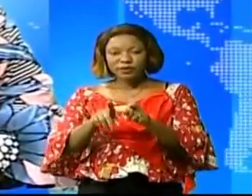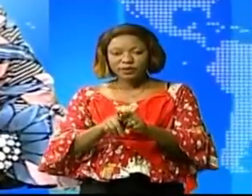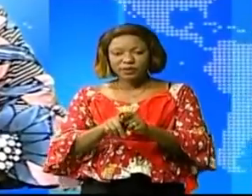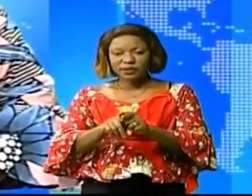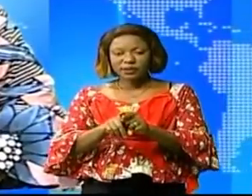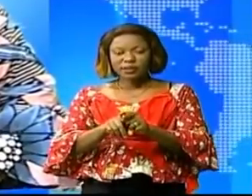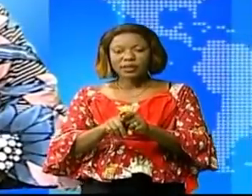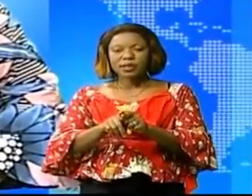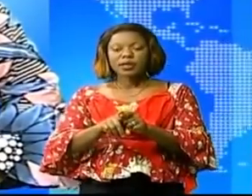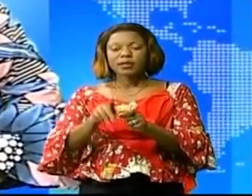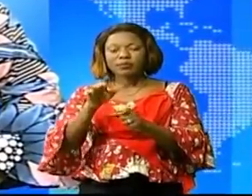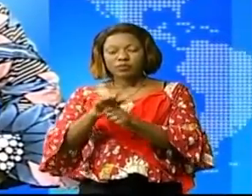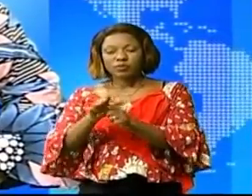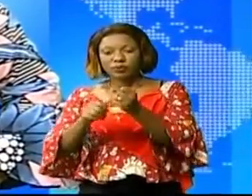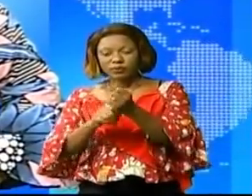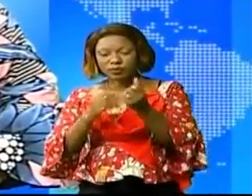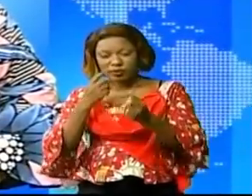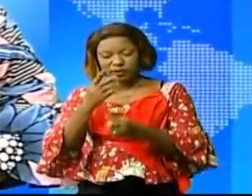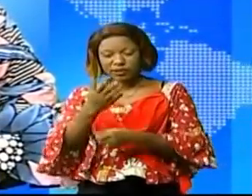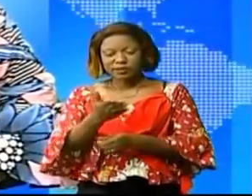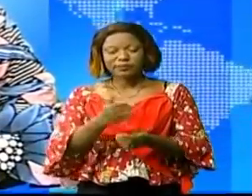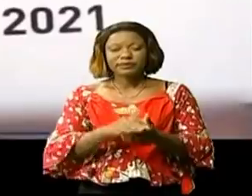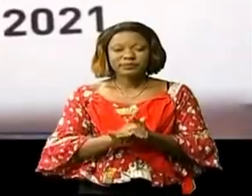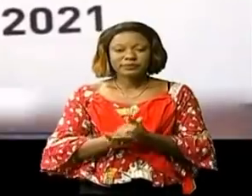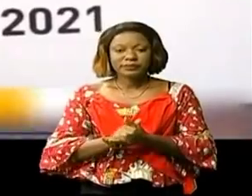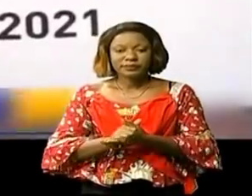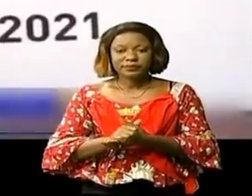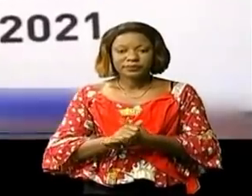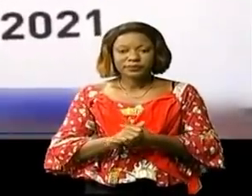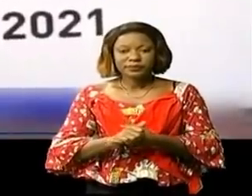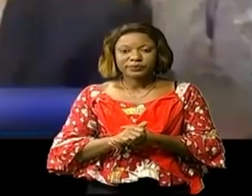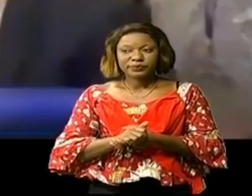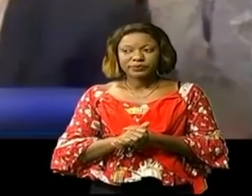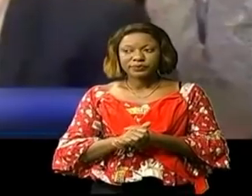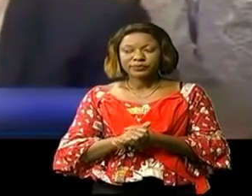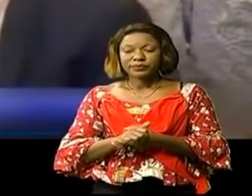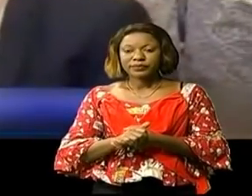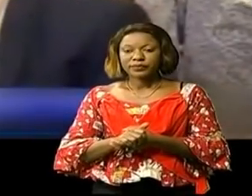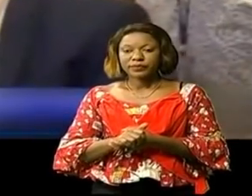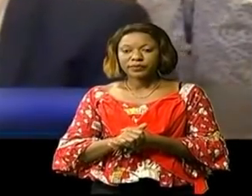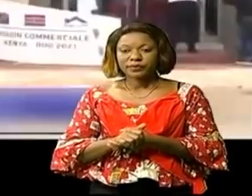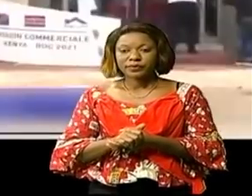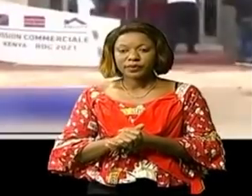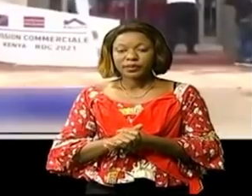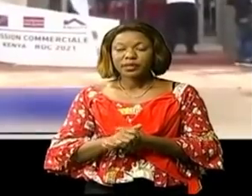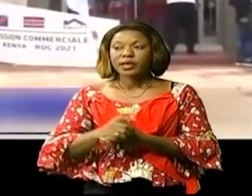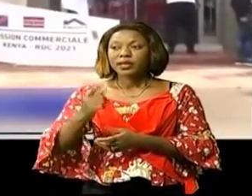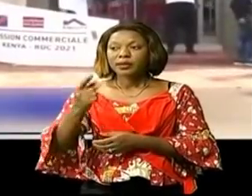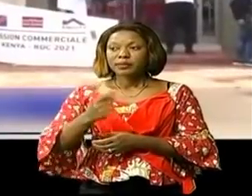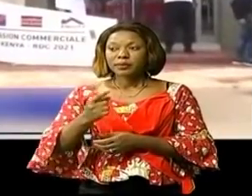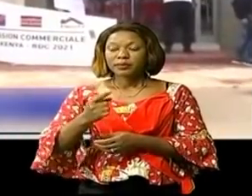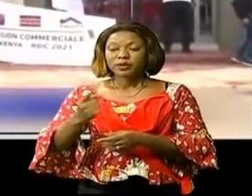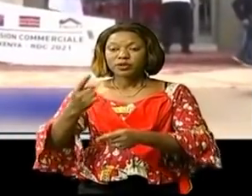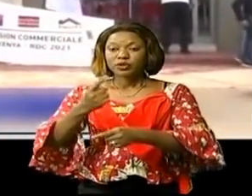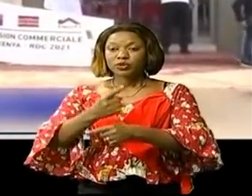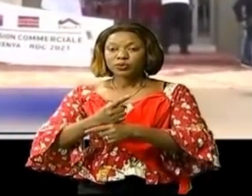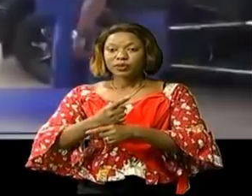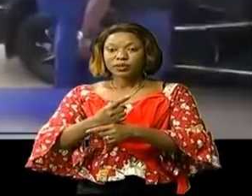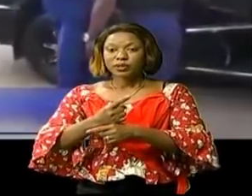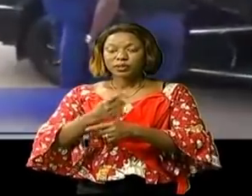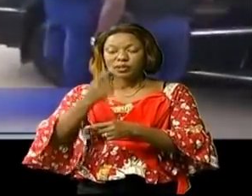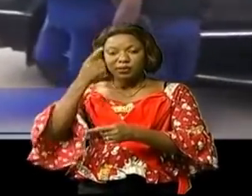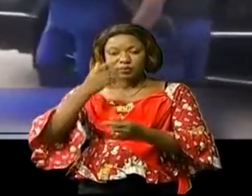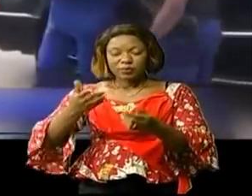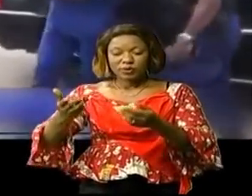de la RTNC Lubumbashi. Plusieurs panels ont marqué la première journée à la foire commerciale réunissant les